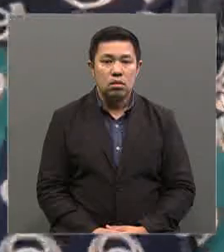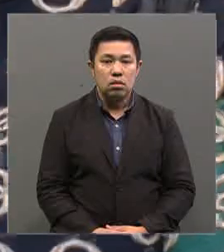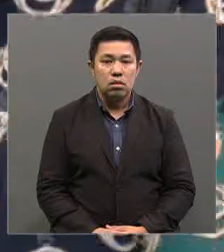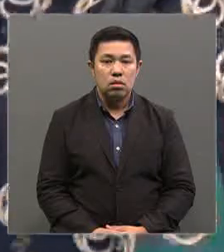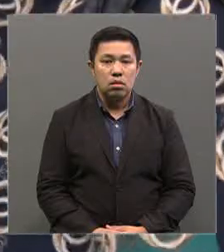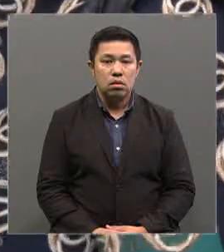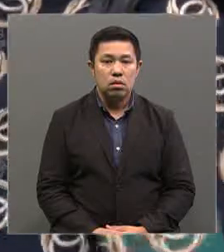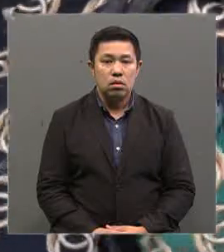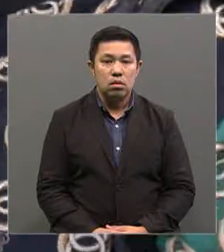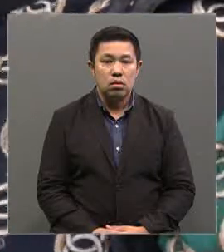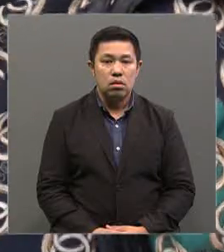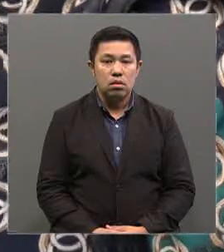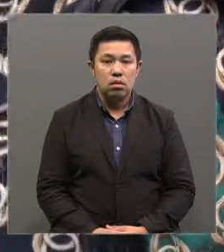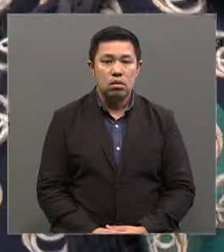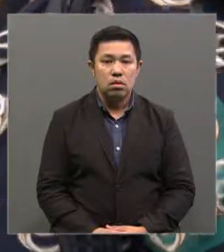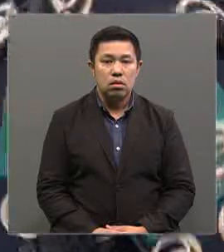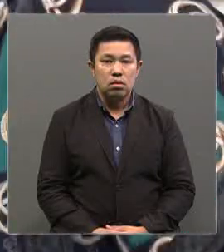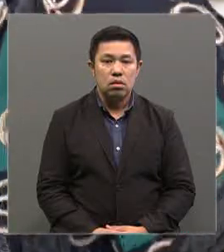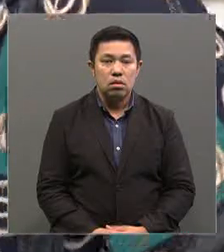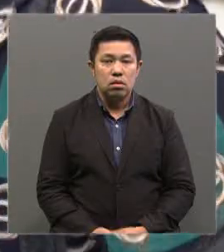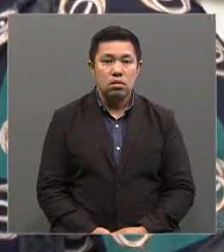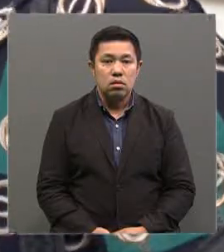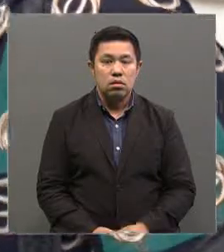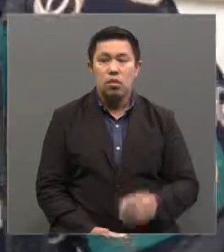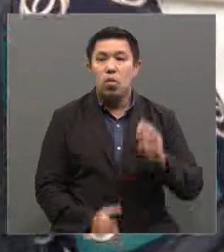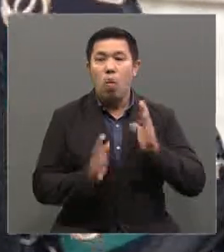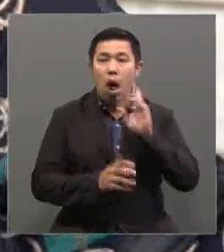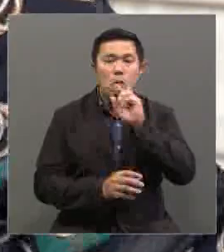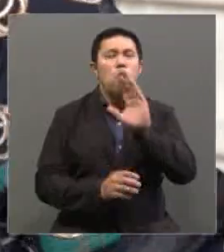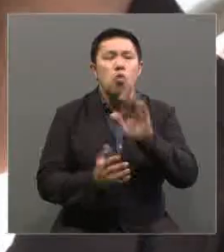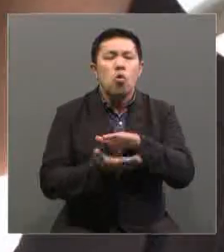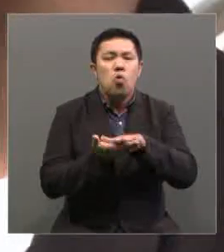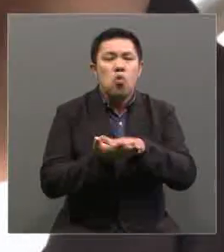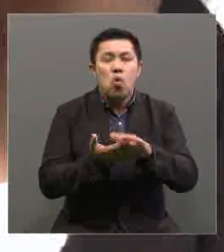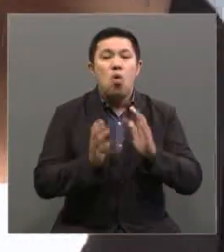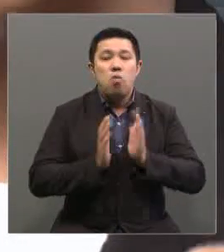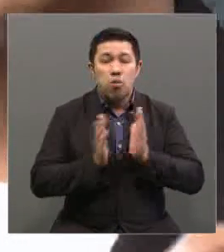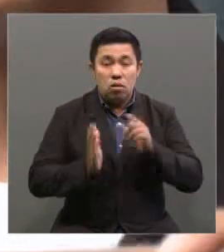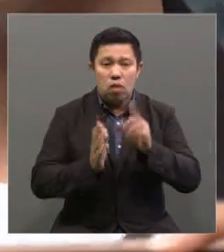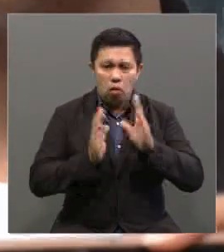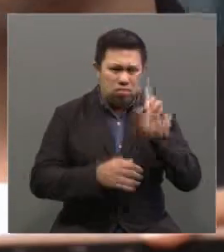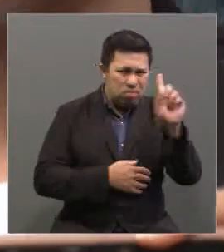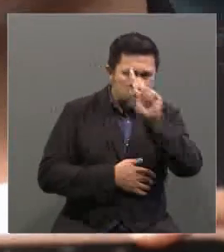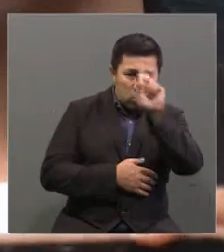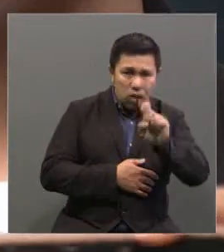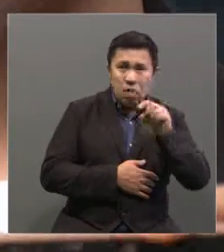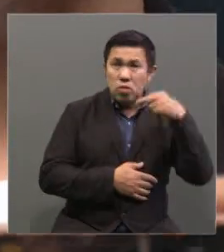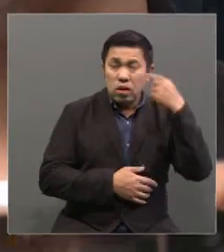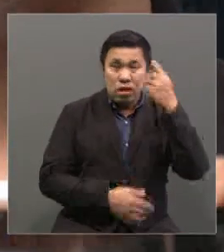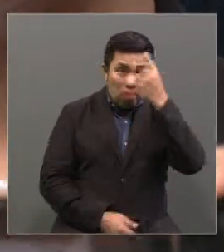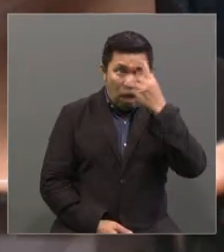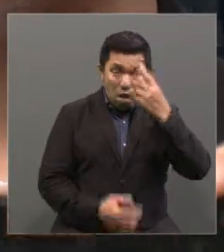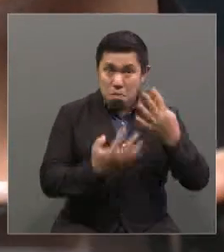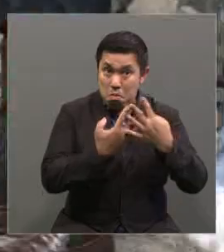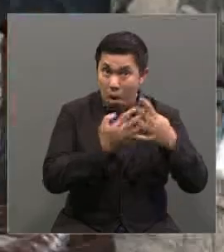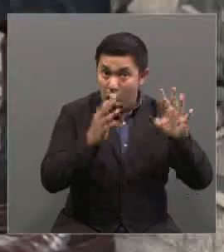ณครับ เป็นเรื่องของการ อ่ะทีนี้หลายคนคงจะมีคำถามว่าคุณใบเตยได้รับ